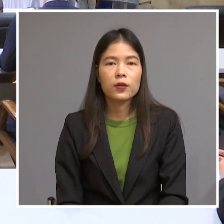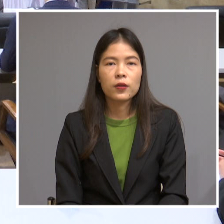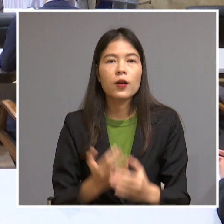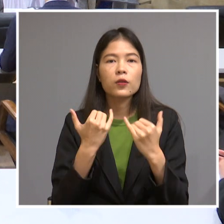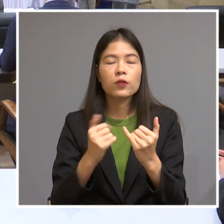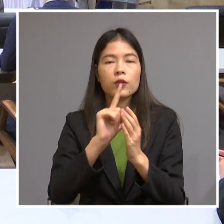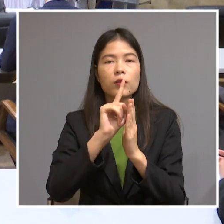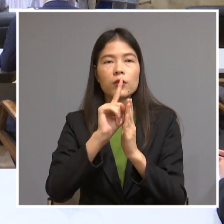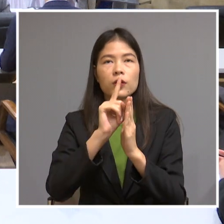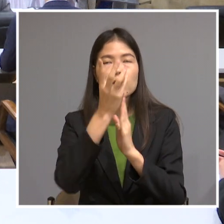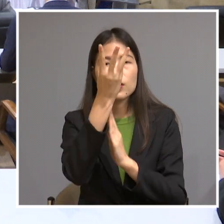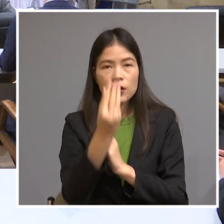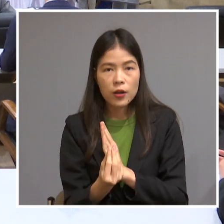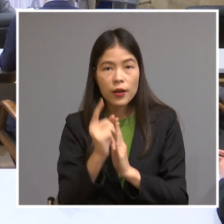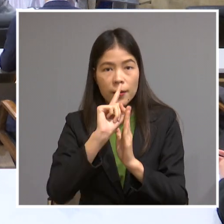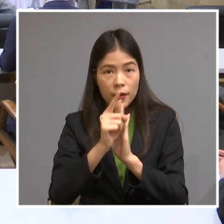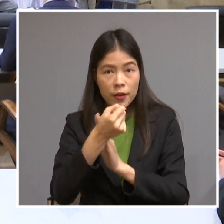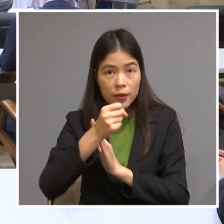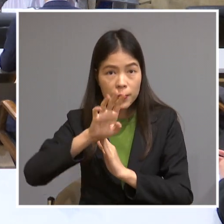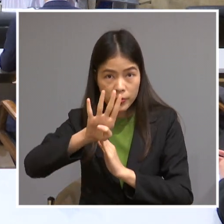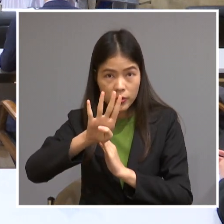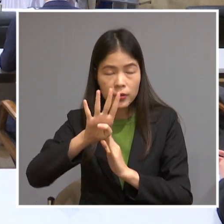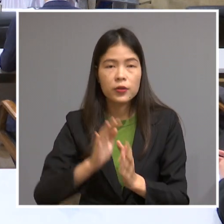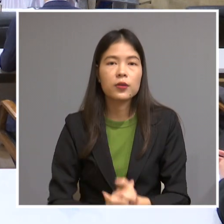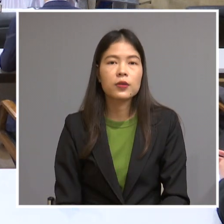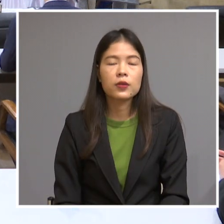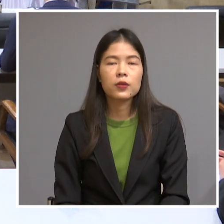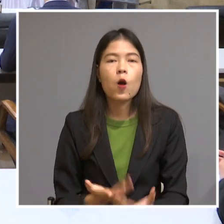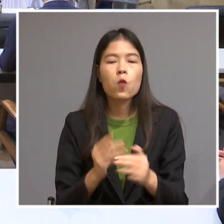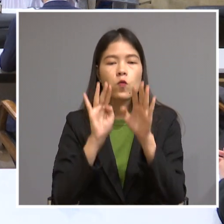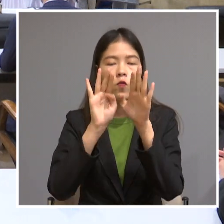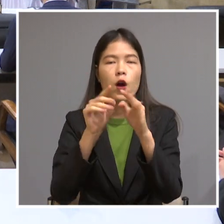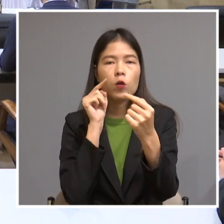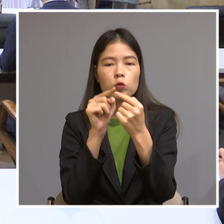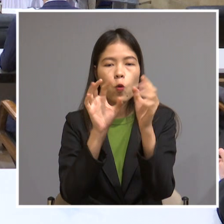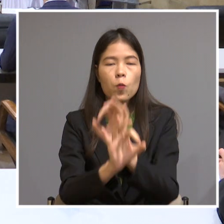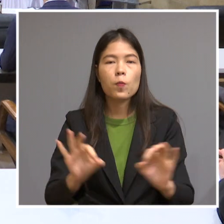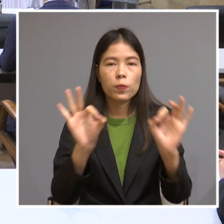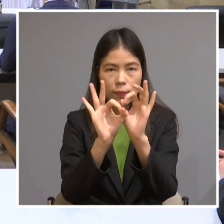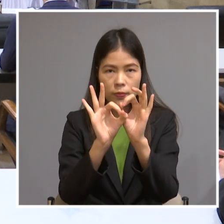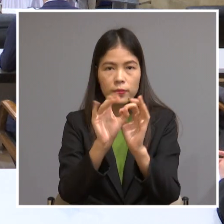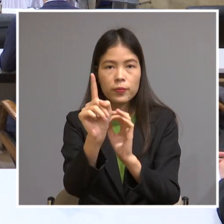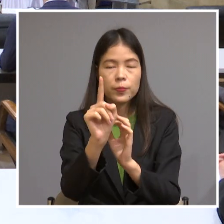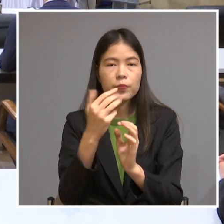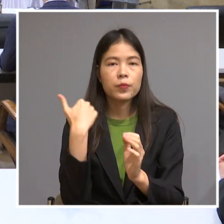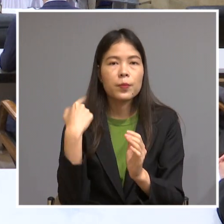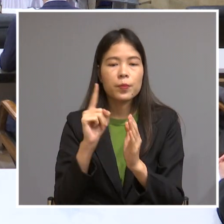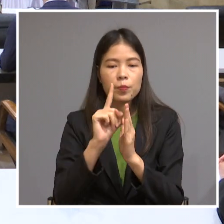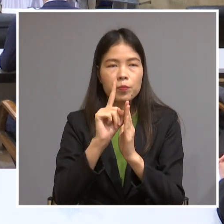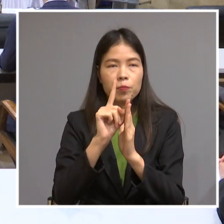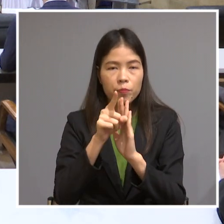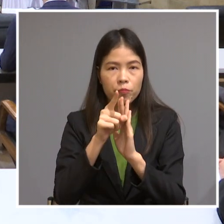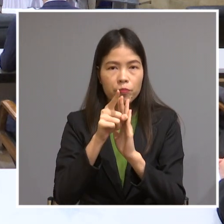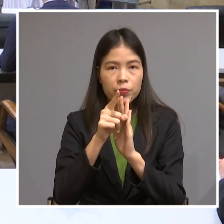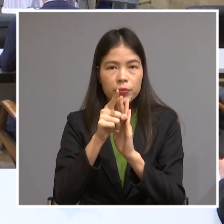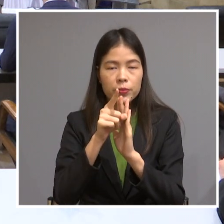14 นาที ถ้ท่จะฝากอะไร นิดหน่อยได้ครัฝากตรง ๆ เลย นิดหน่อยนะครับ ห้ามเกน 14 วินาทีนะคร